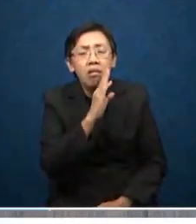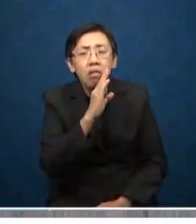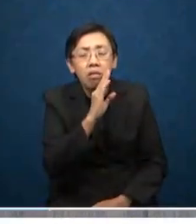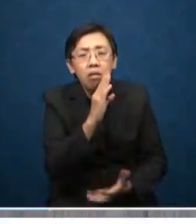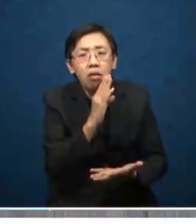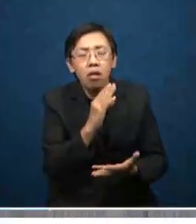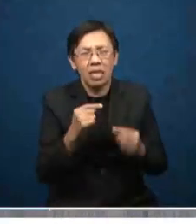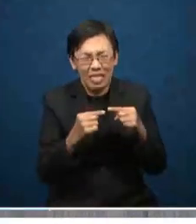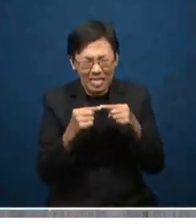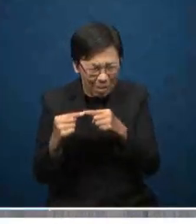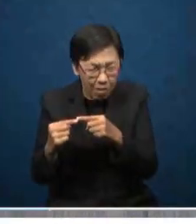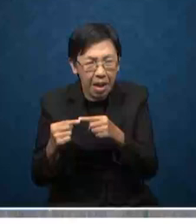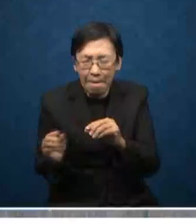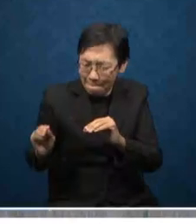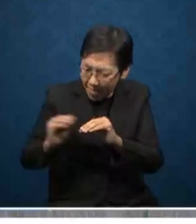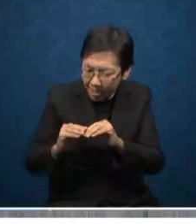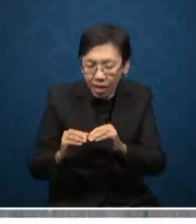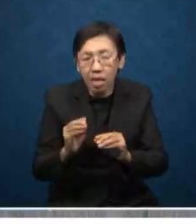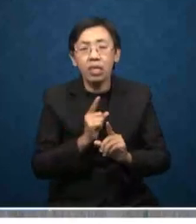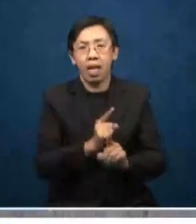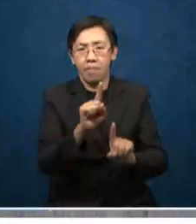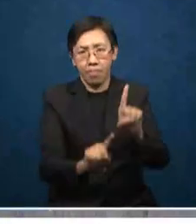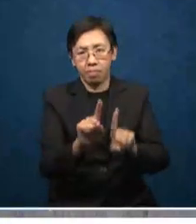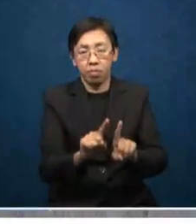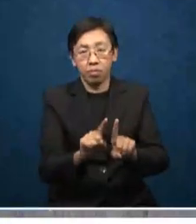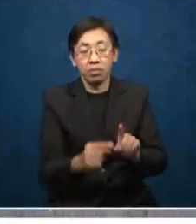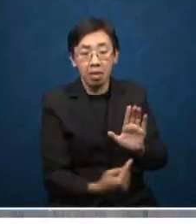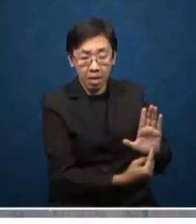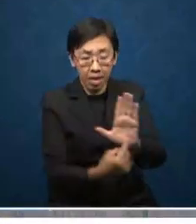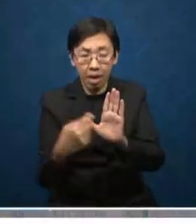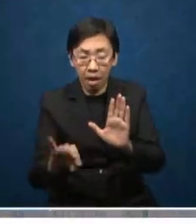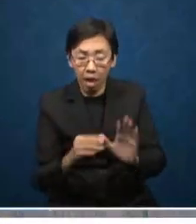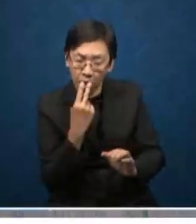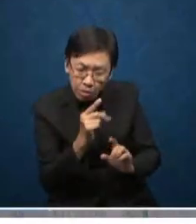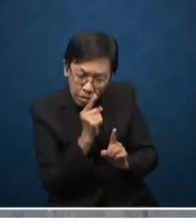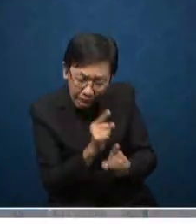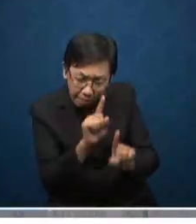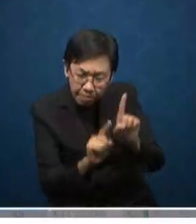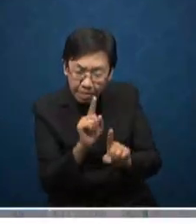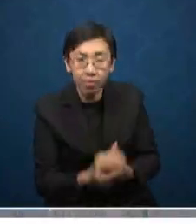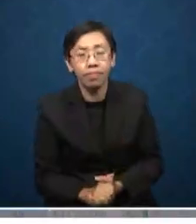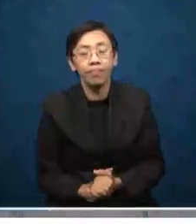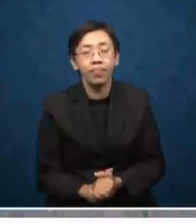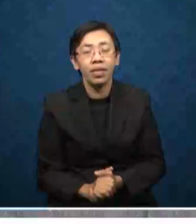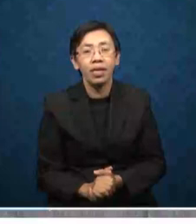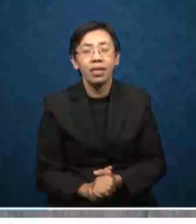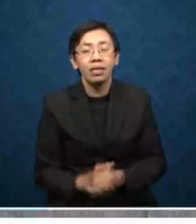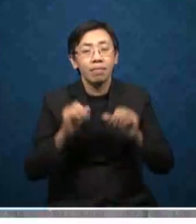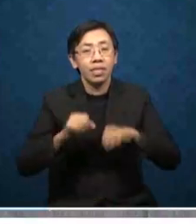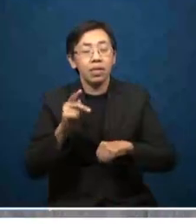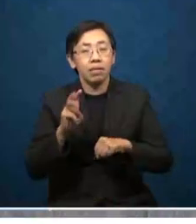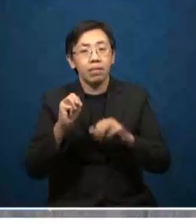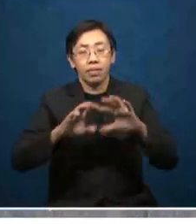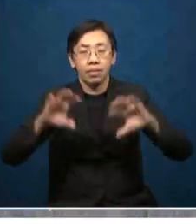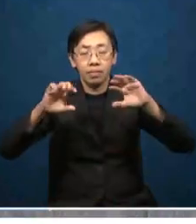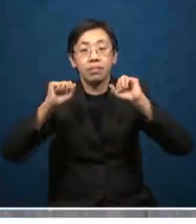การต่อไปอีกนิดนึงคือติดตามประเมินผลใน 3-4ประเด็นในสามสี่เรื่องที่คณะรัฐมนตรีได้มีมติมา